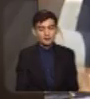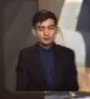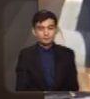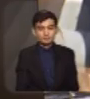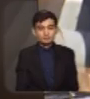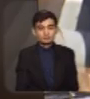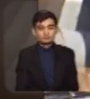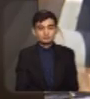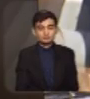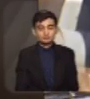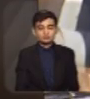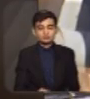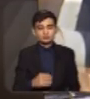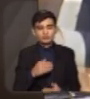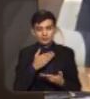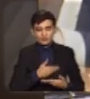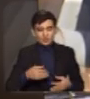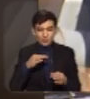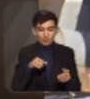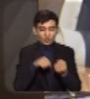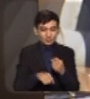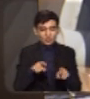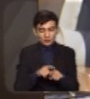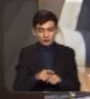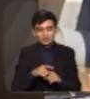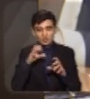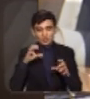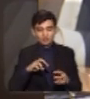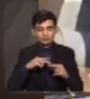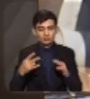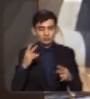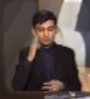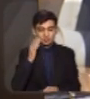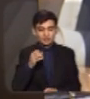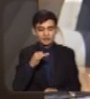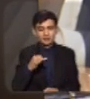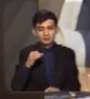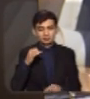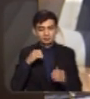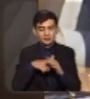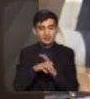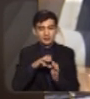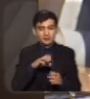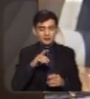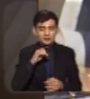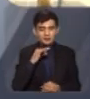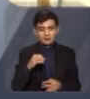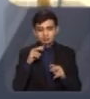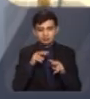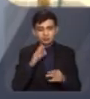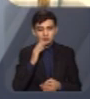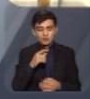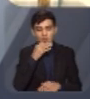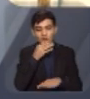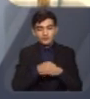джон остов удалось деген вам to include законопроект вводится понятие сексуальное домогательство и предусматривается